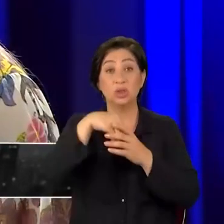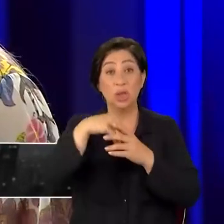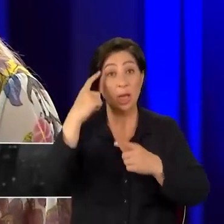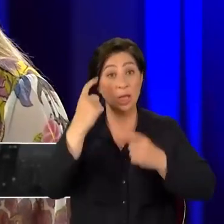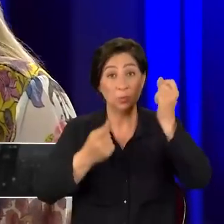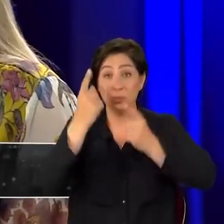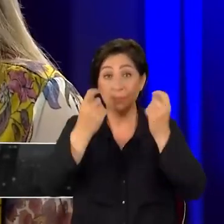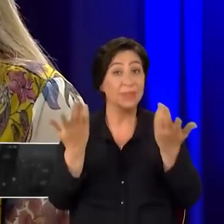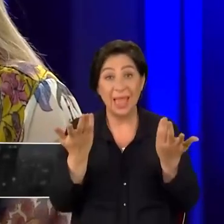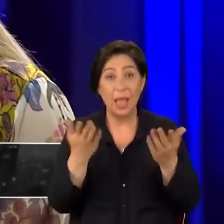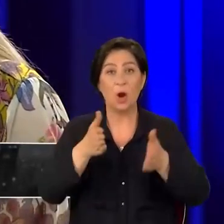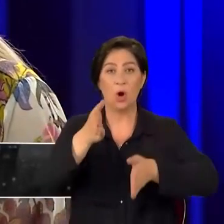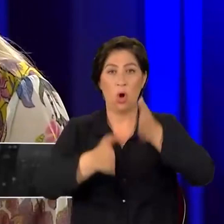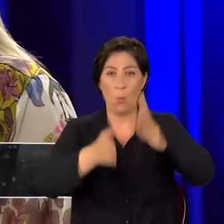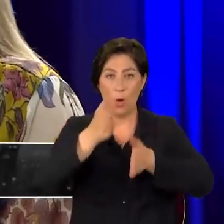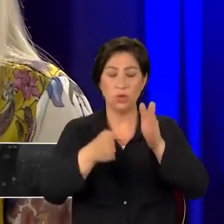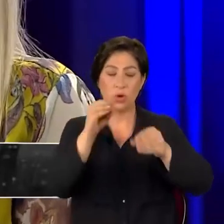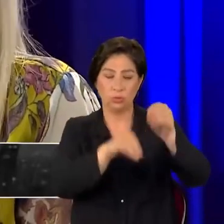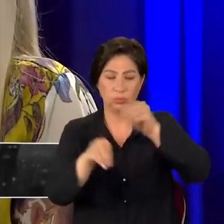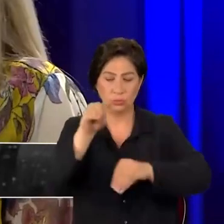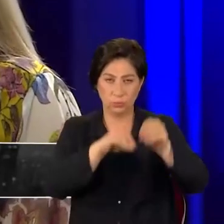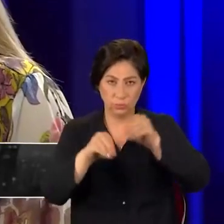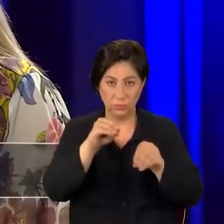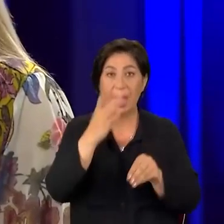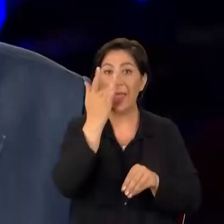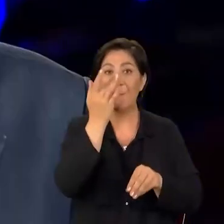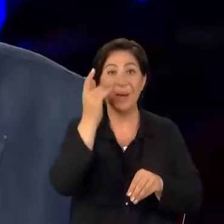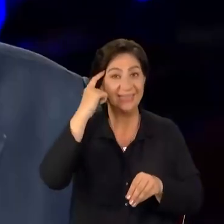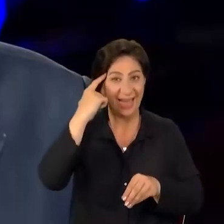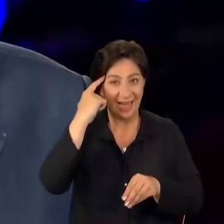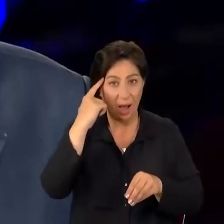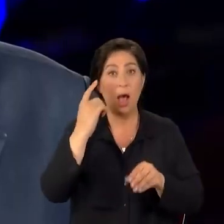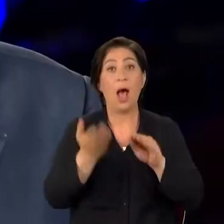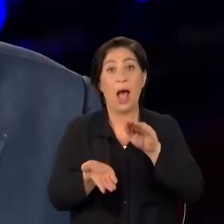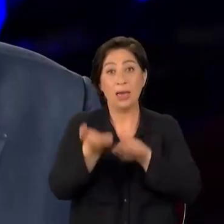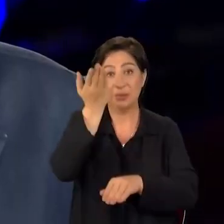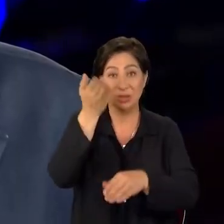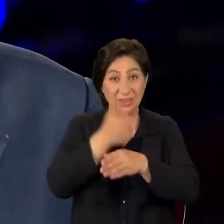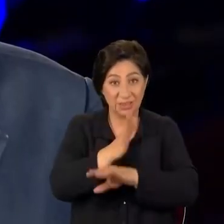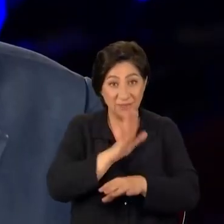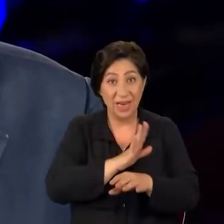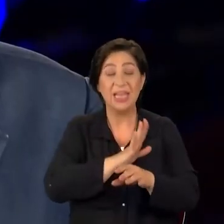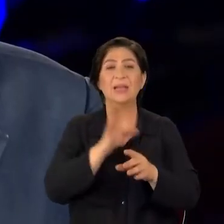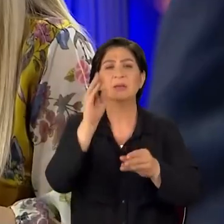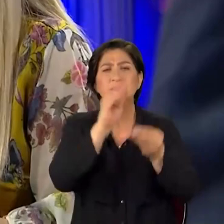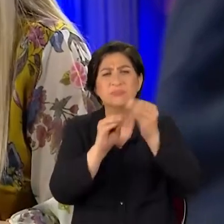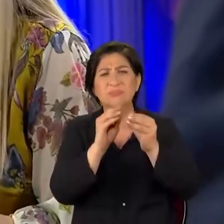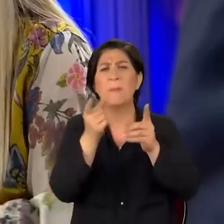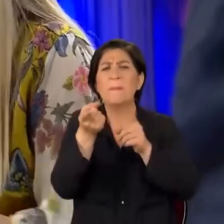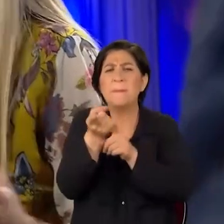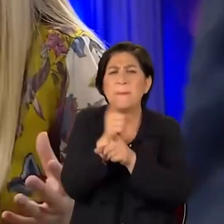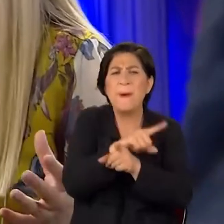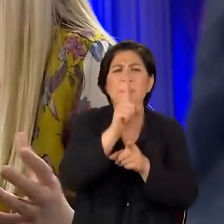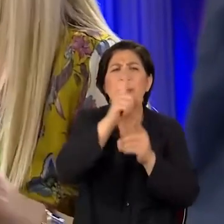üretimin robotlarla ya da kobotlarla yapılması yapay var. Yapay zeka ile. Yapay zeka var, artırılmış gerçeklik var, evet. 3D printer var, blockchain denilen